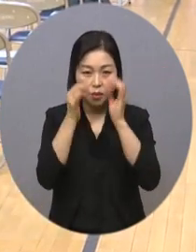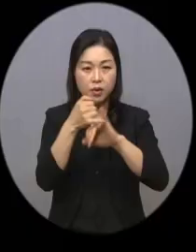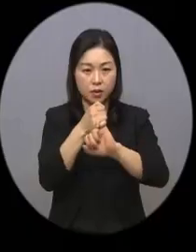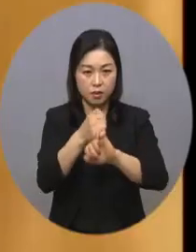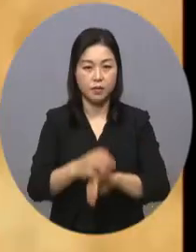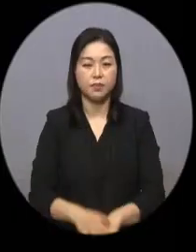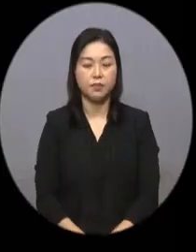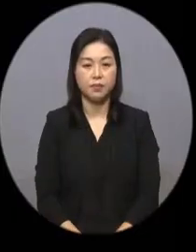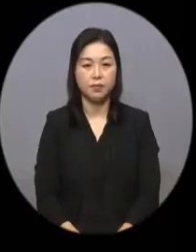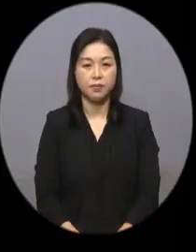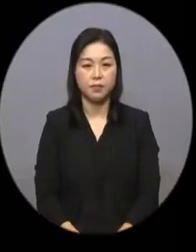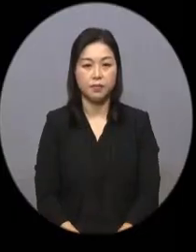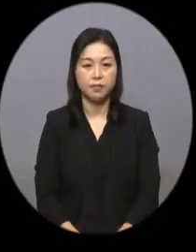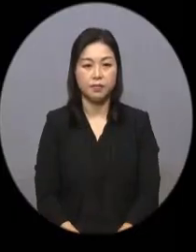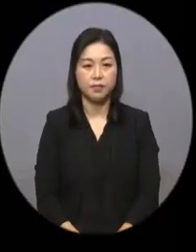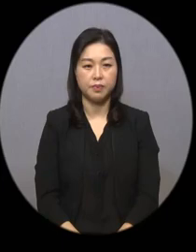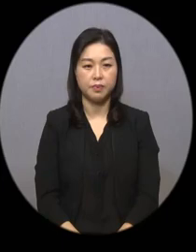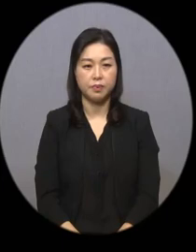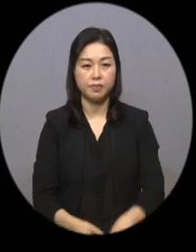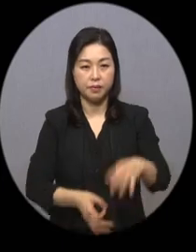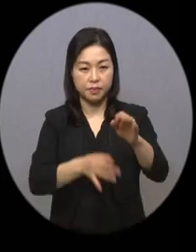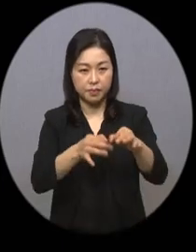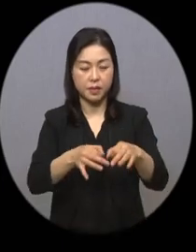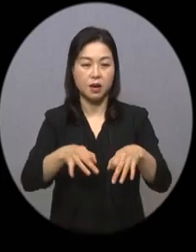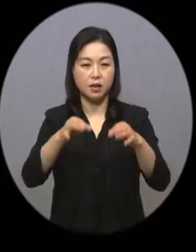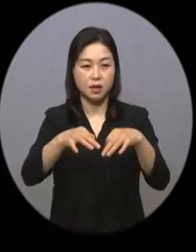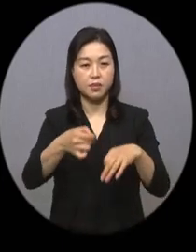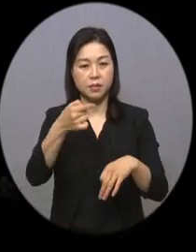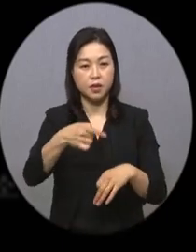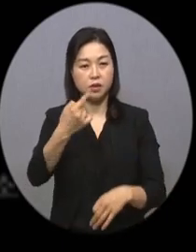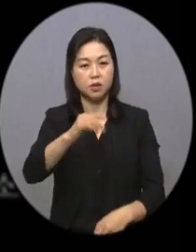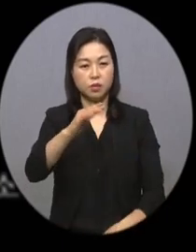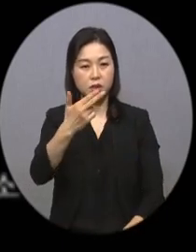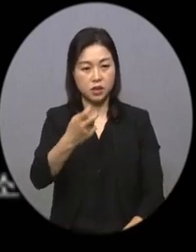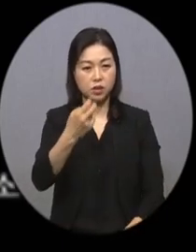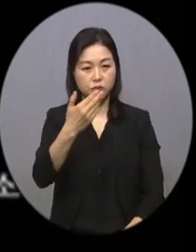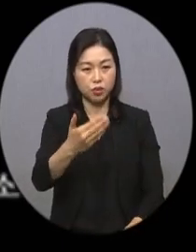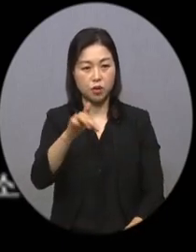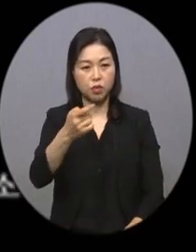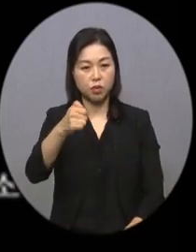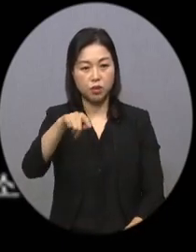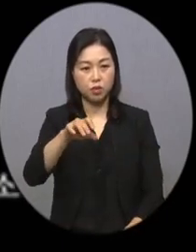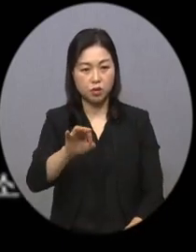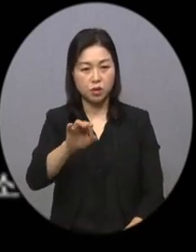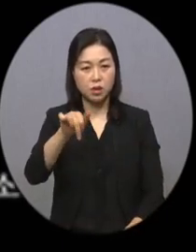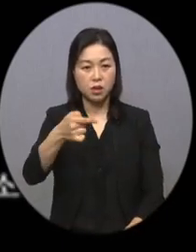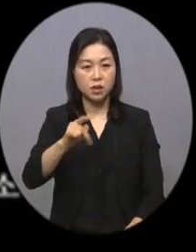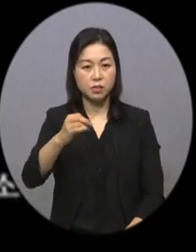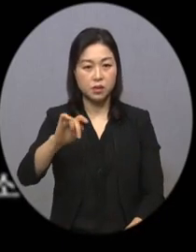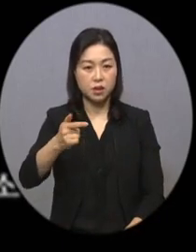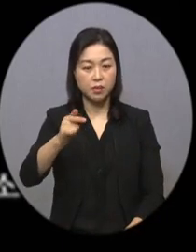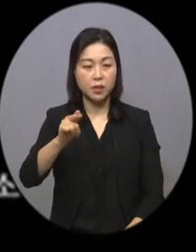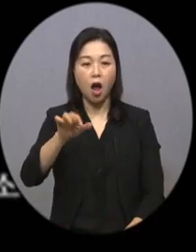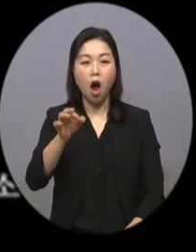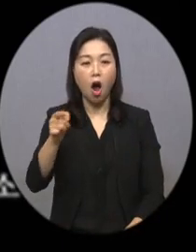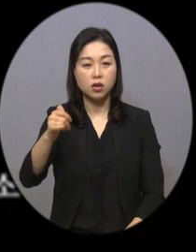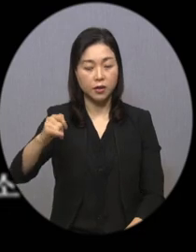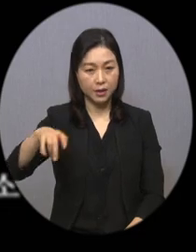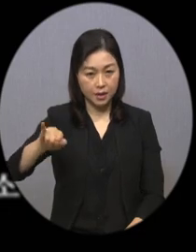다하겠습니다. 프로 레슬러 김일 선수는 1929년 고흥군 금산면 어전리에서